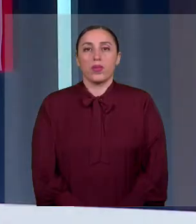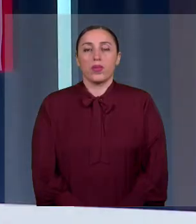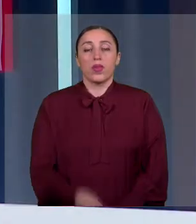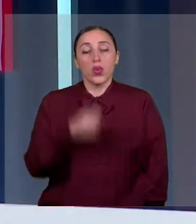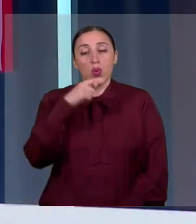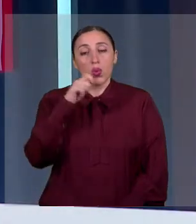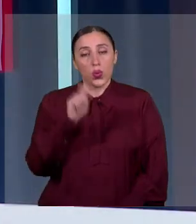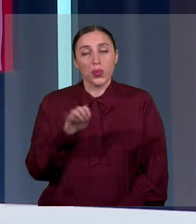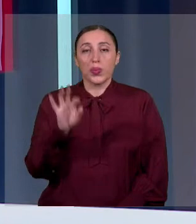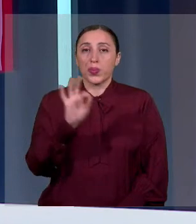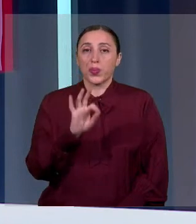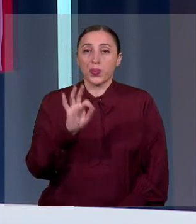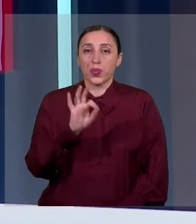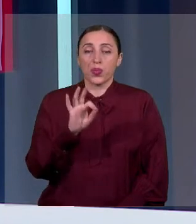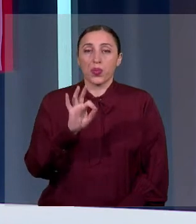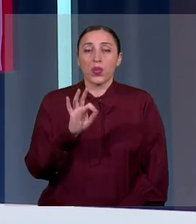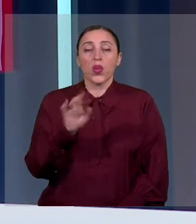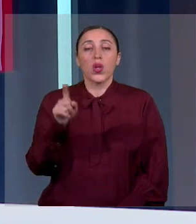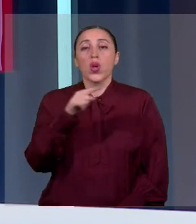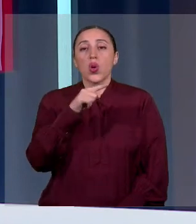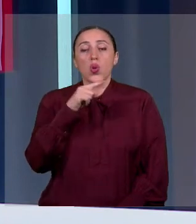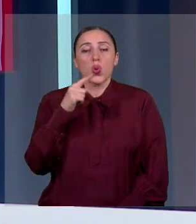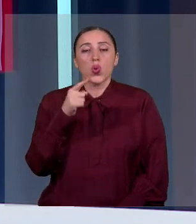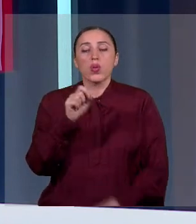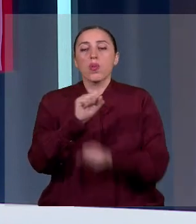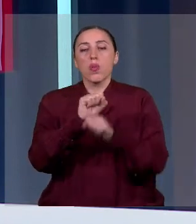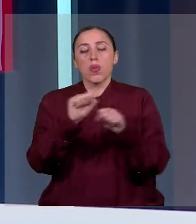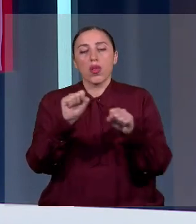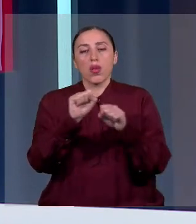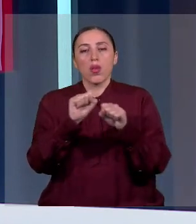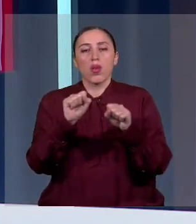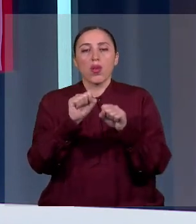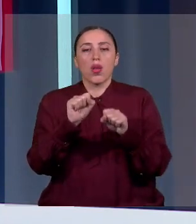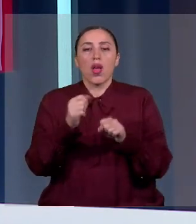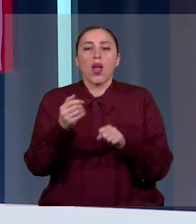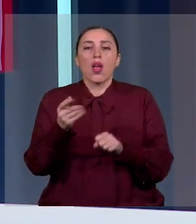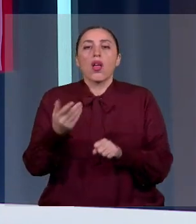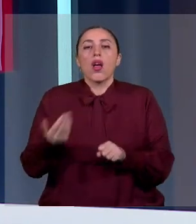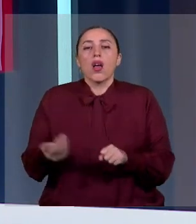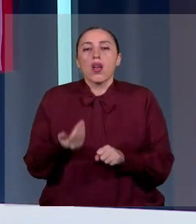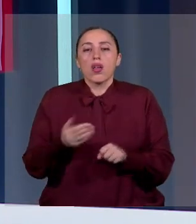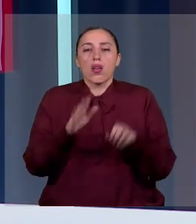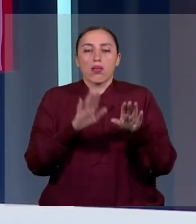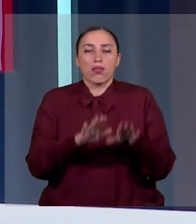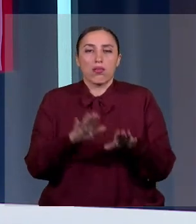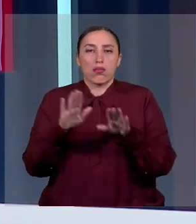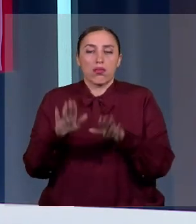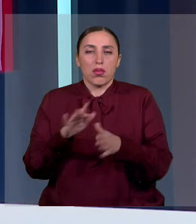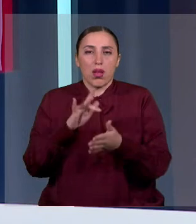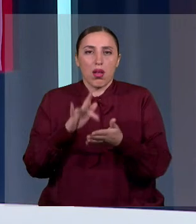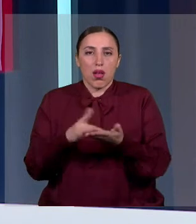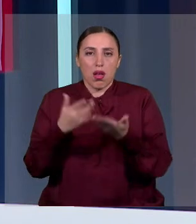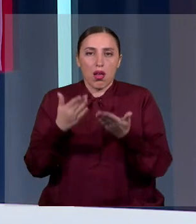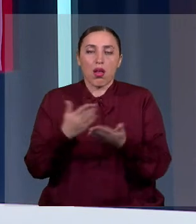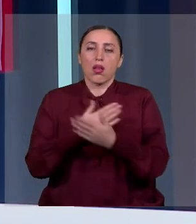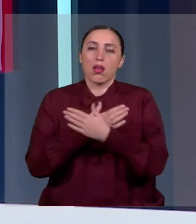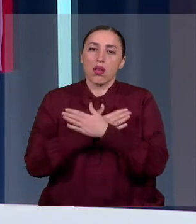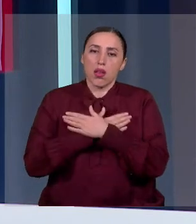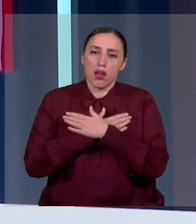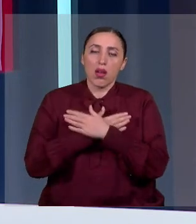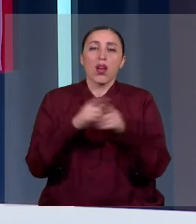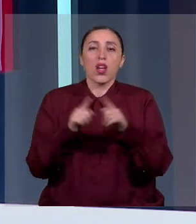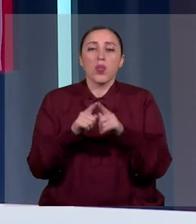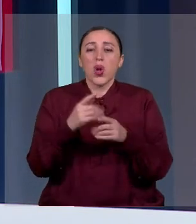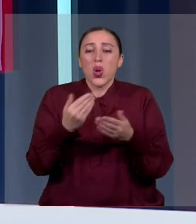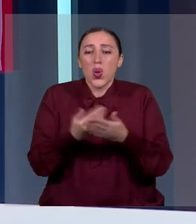Տեղափոխվենք Ուկրաինա, որտեղ ռուսական գնդակոծության թիրախում կրկին բնակելի քաղաքներ են։ Կան զոհեր, այդ թվում երկու օրական